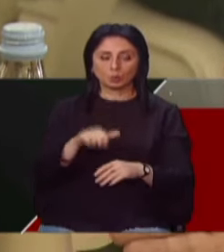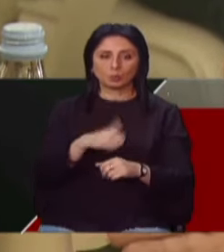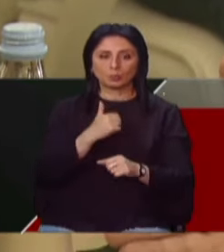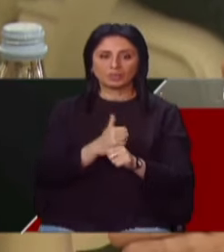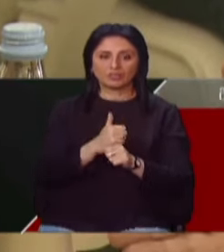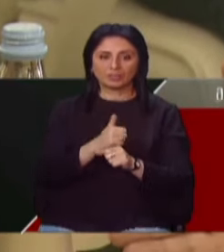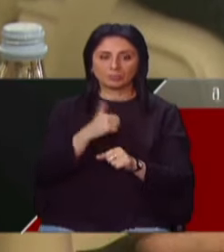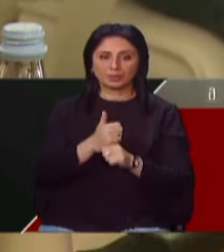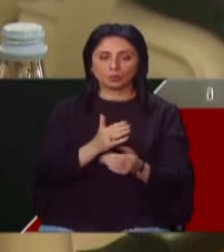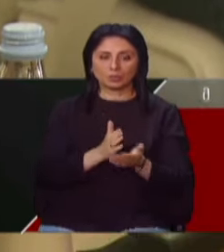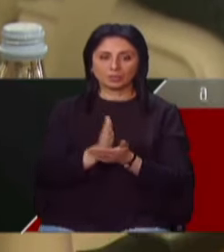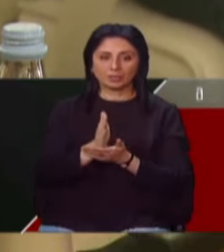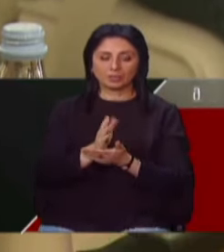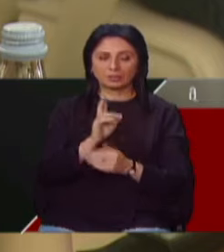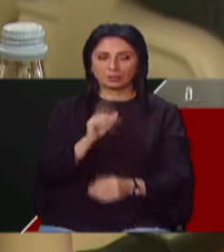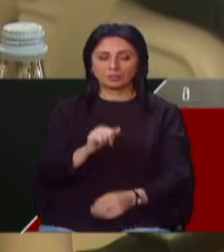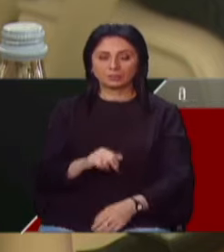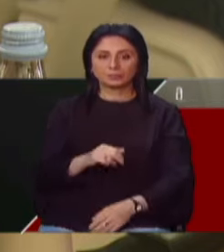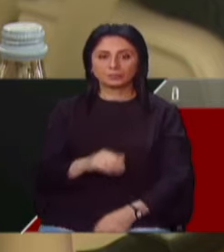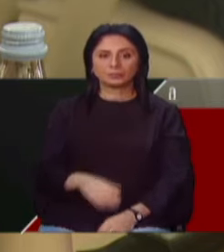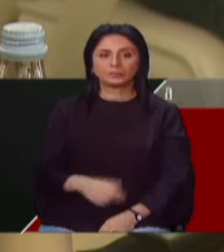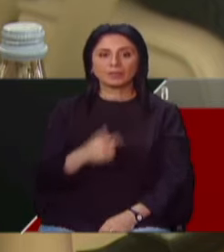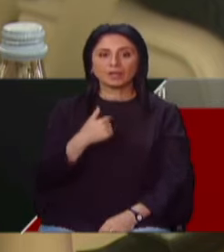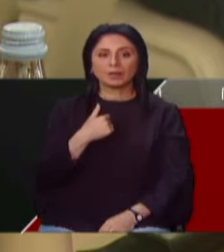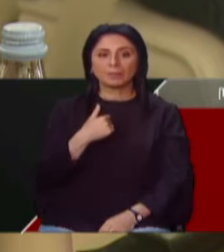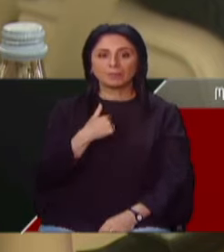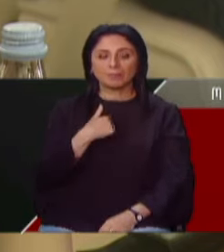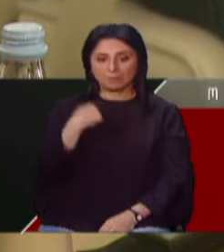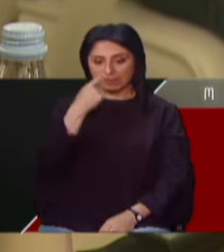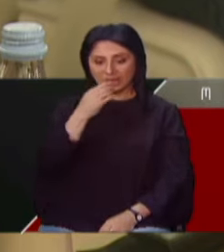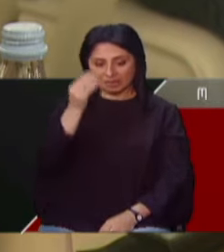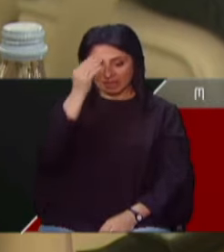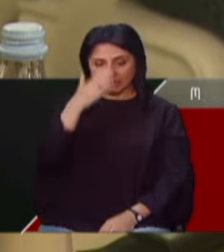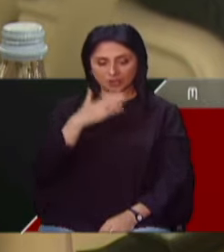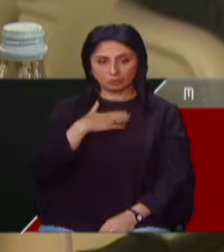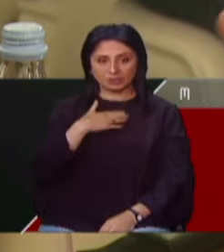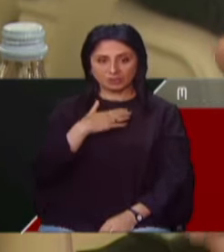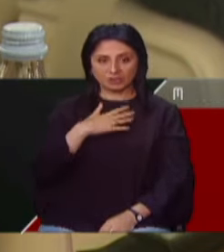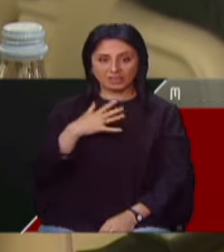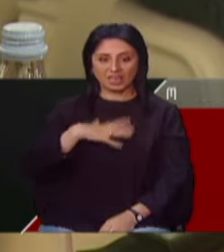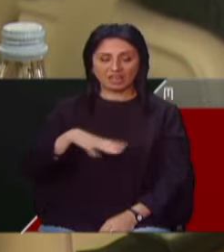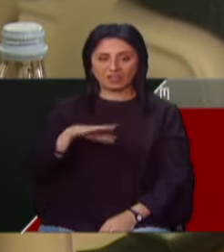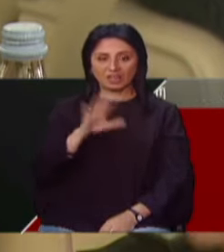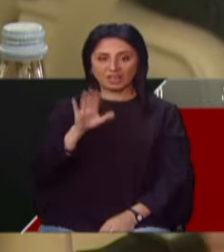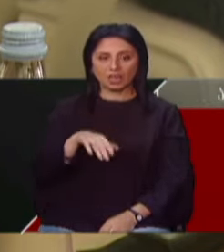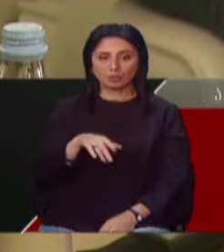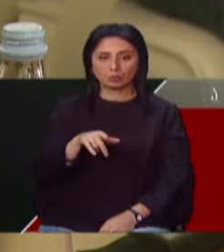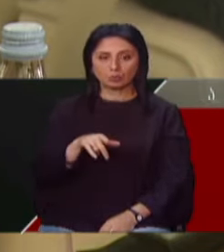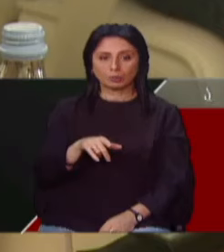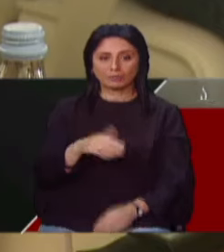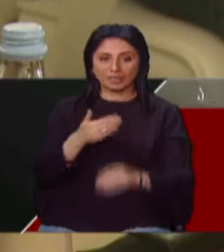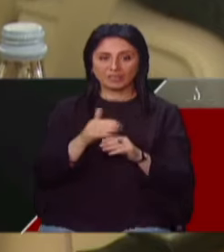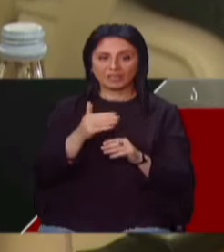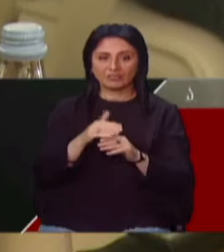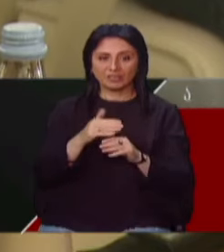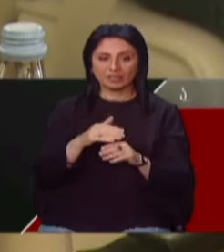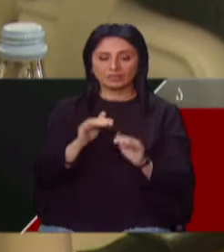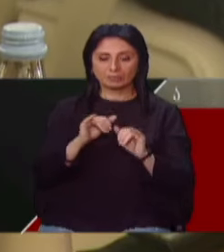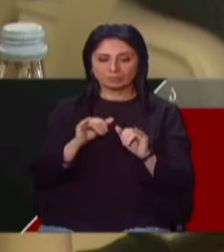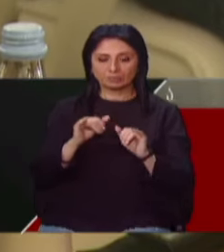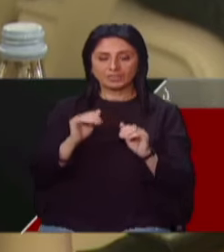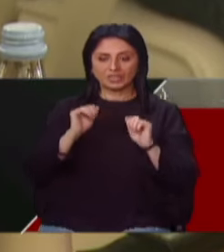უმთავრეს პრიორიტეტად და მე ახლა პირადად შემიაზრია, რომ ქვეყანა რაც უფრო თანდათან დამშვიდება